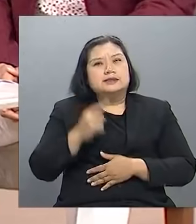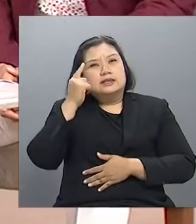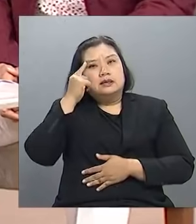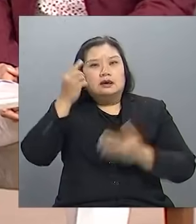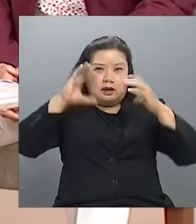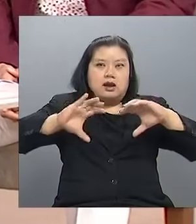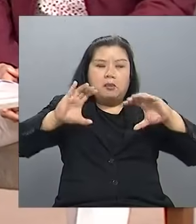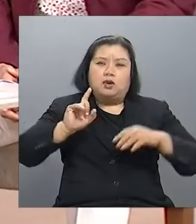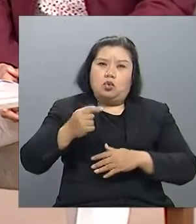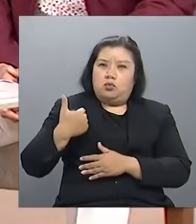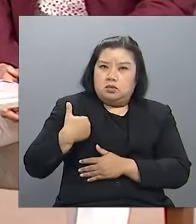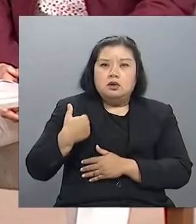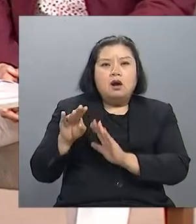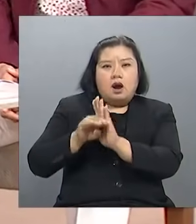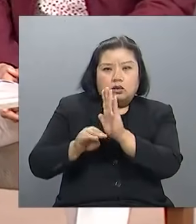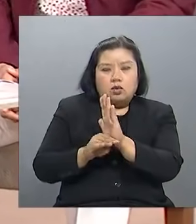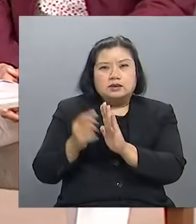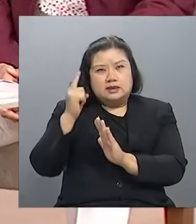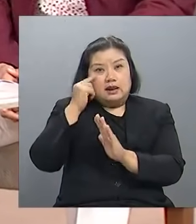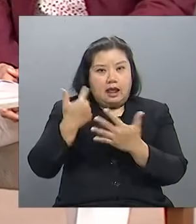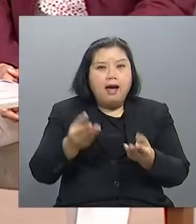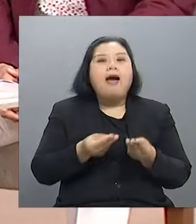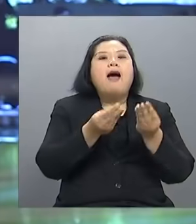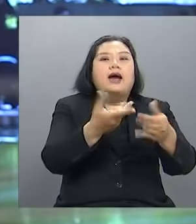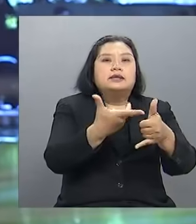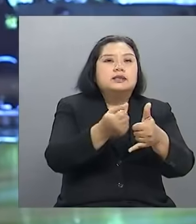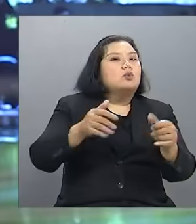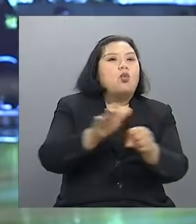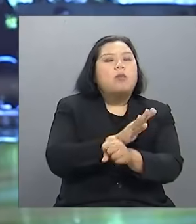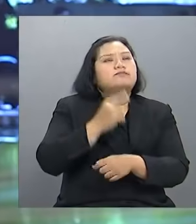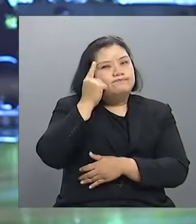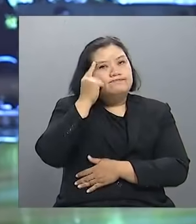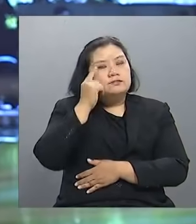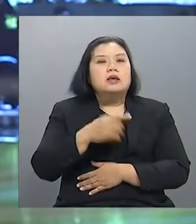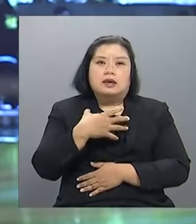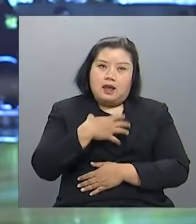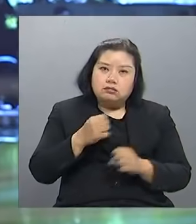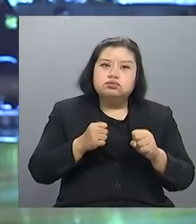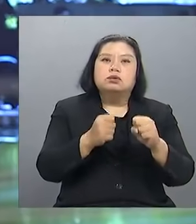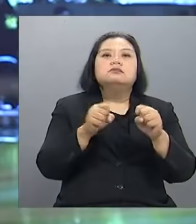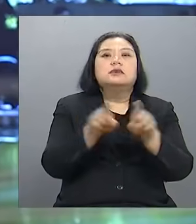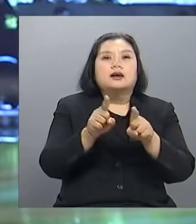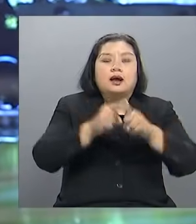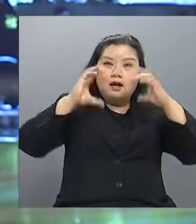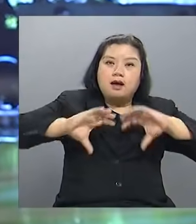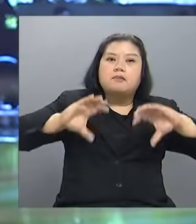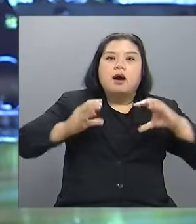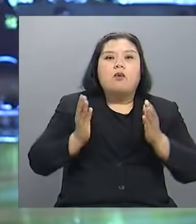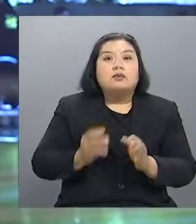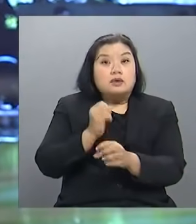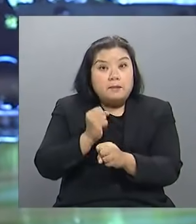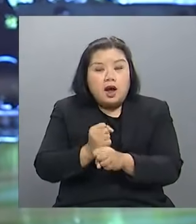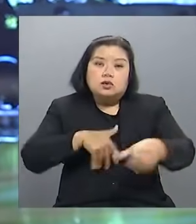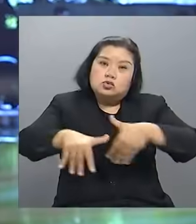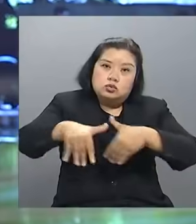ยอยที่จะมอบส่งมอบวัคซีนโดยเร็วที่สุดนะครับพี่ยุ้ยฮะ ใช่ค่ะก็เป็นกำลังใจให้ทั้งหน่วยงานภาครัฐแล้วก็เป็นกำลังใจให้คนไทยทุกคนที่กำลังปรับตัว